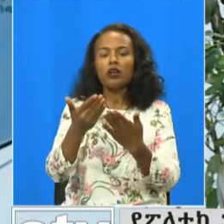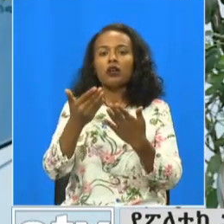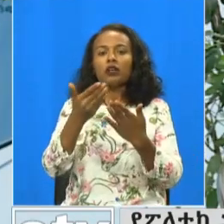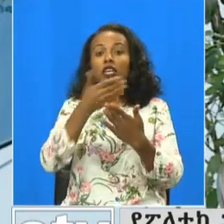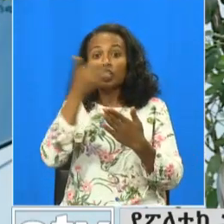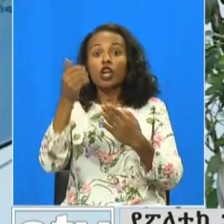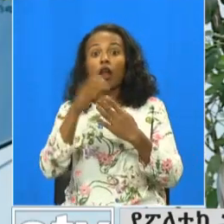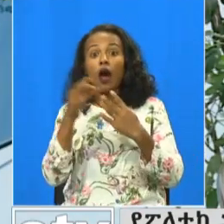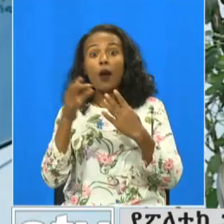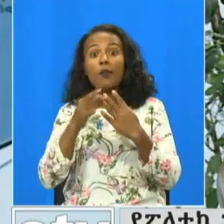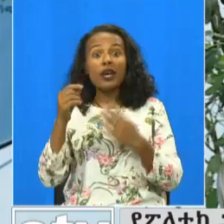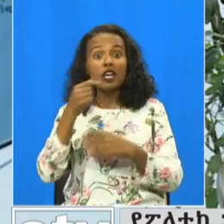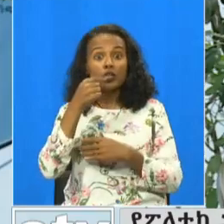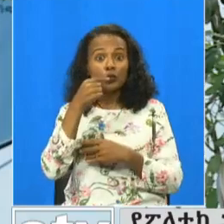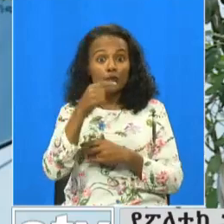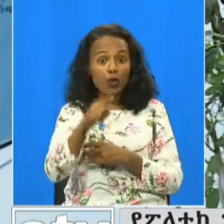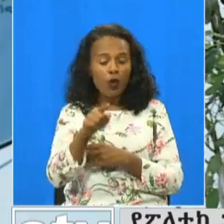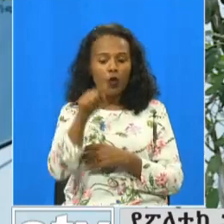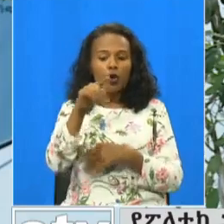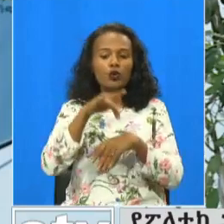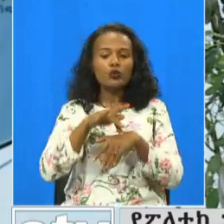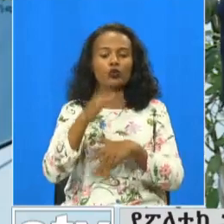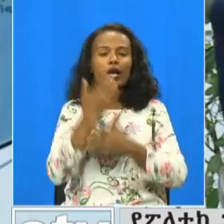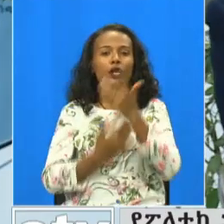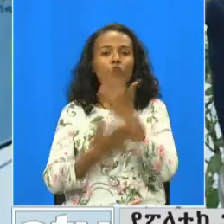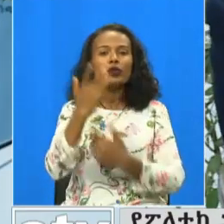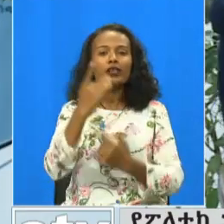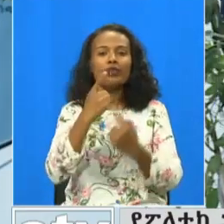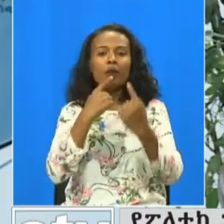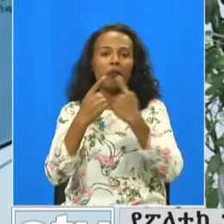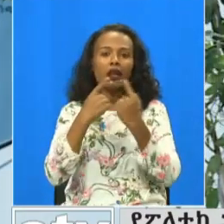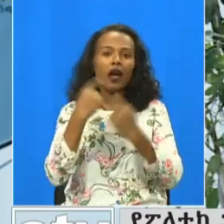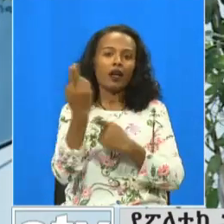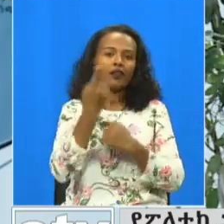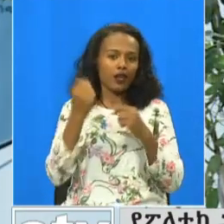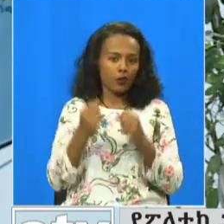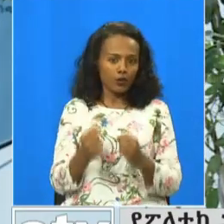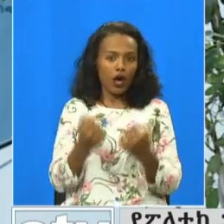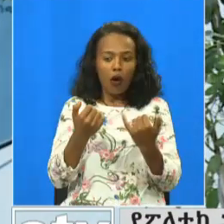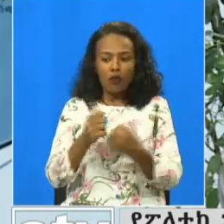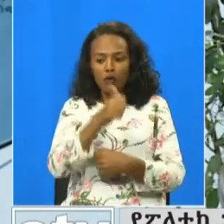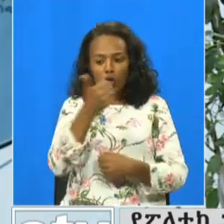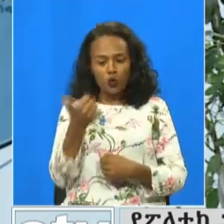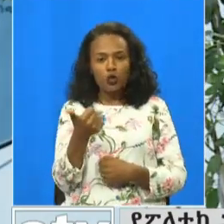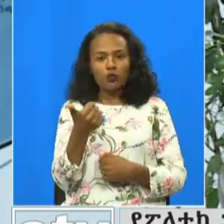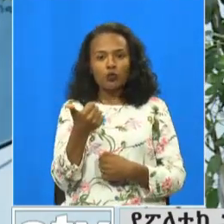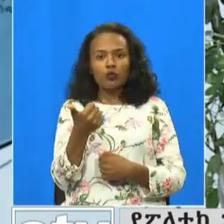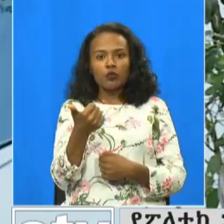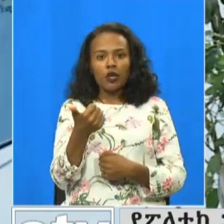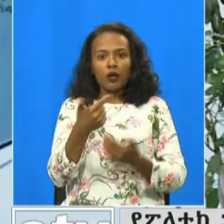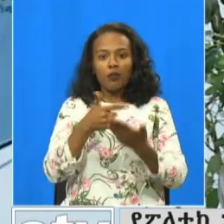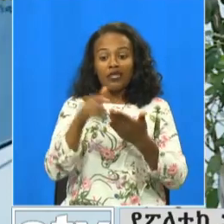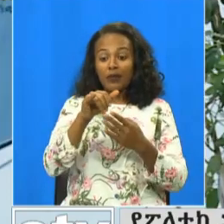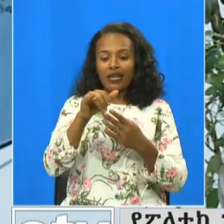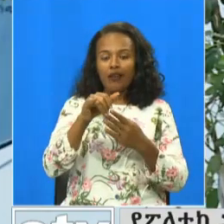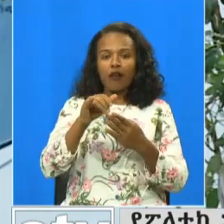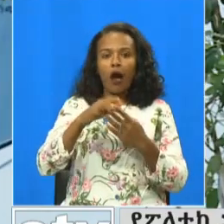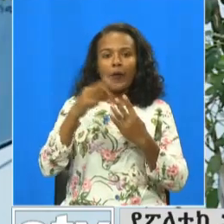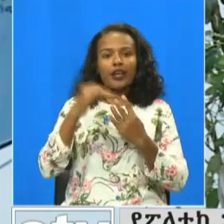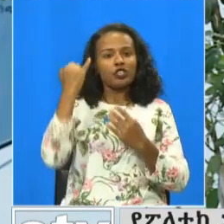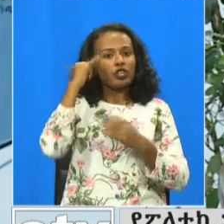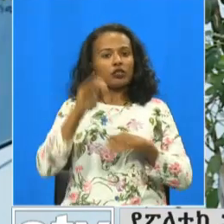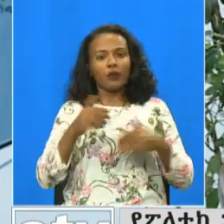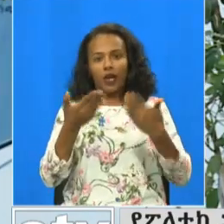የተሻለ አማራጭ ብለው እሱ ለውይይት ለመነጋገር ሊጠቅም ይችላል። አሁንም ሌሎችም በዛ መልኩ አማራጭ ሐሳብ ሊያቀርቡ